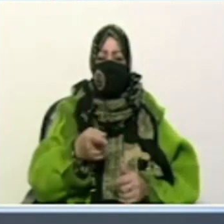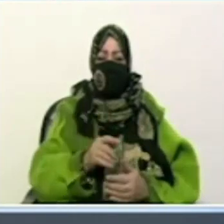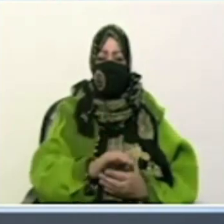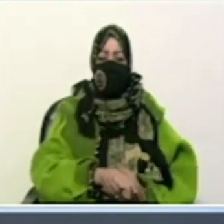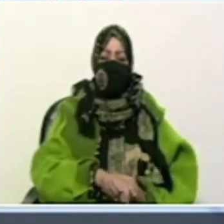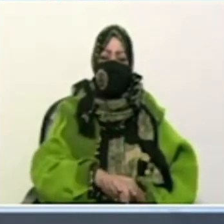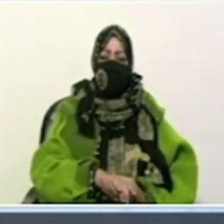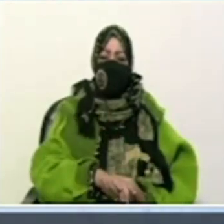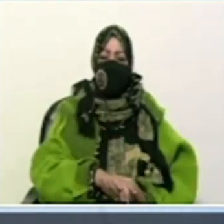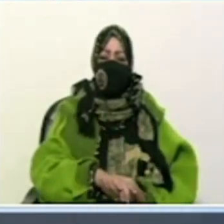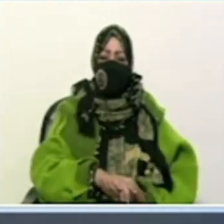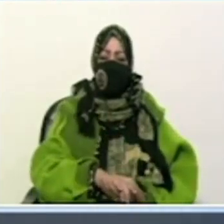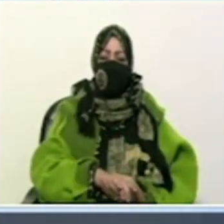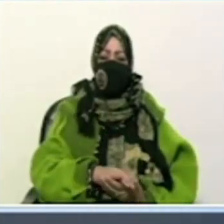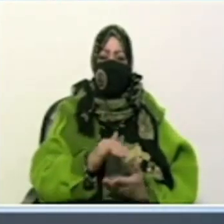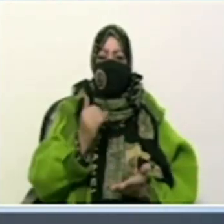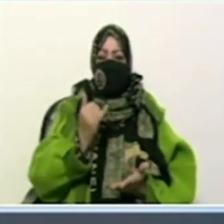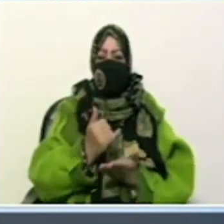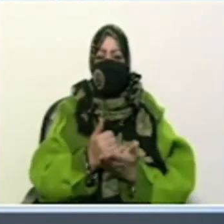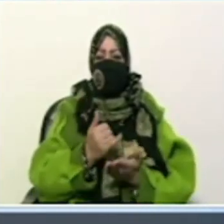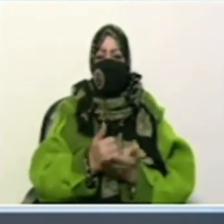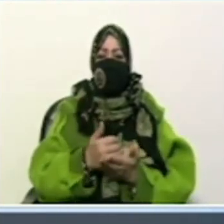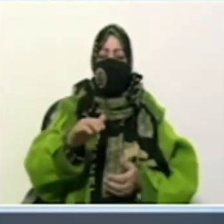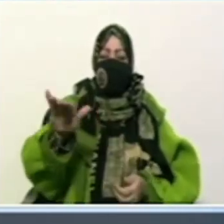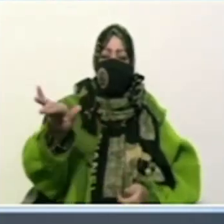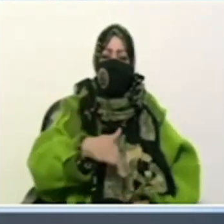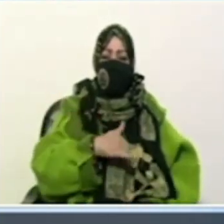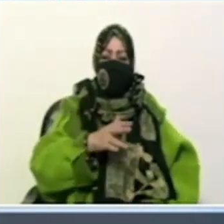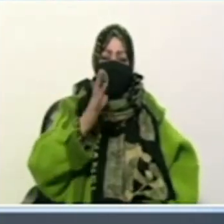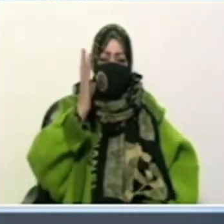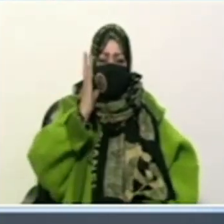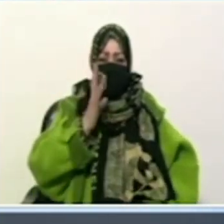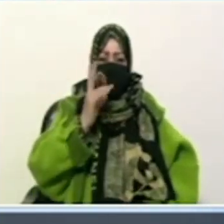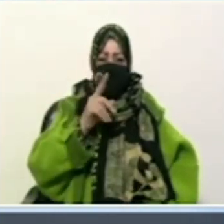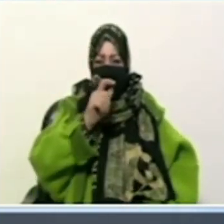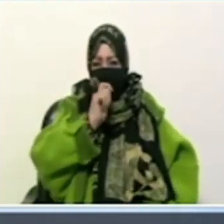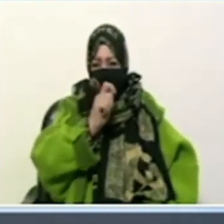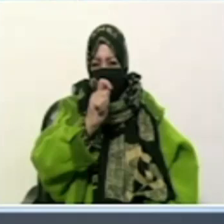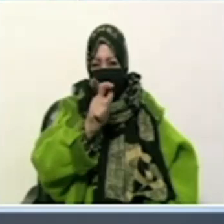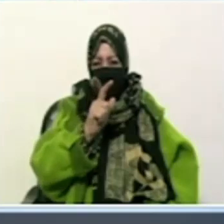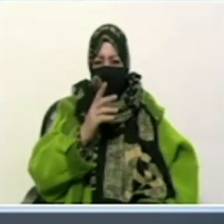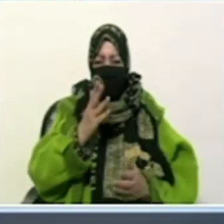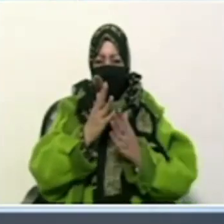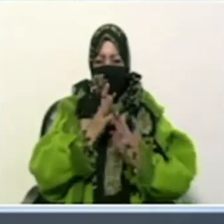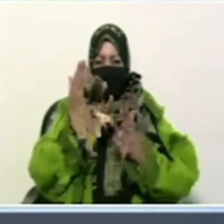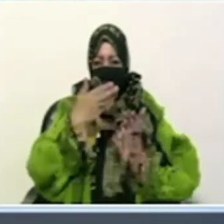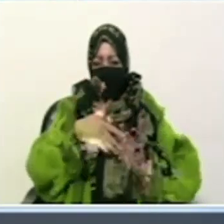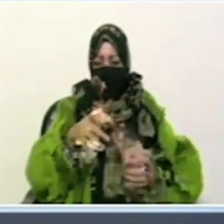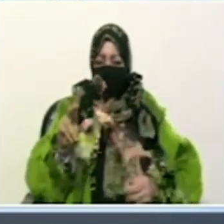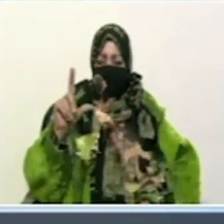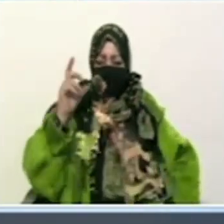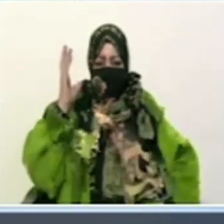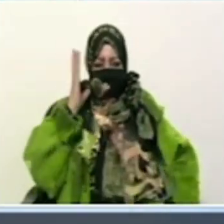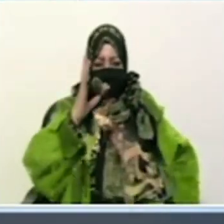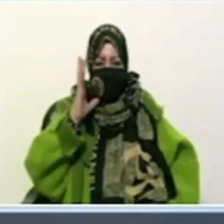المسجد نعم هو يصلي تحية المسجد فبيت الله أولى بالتحية،